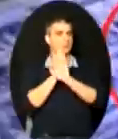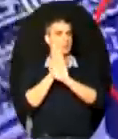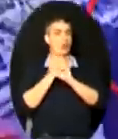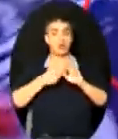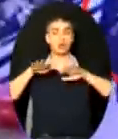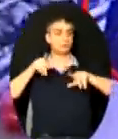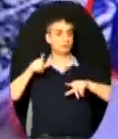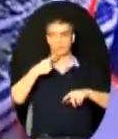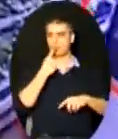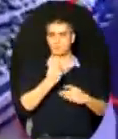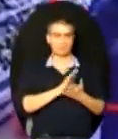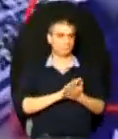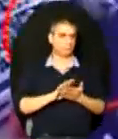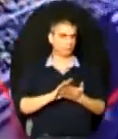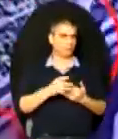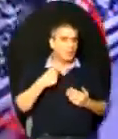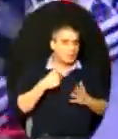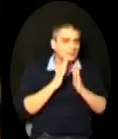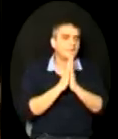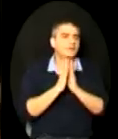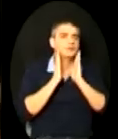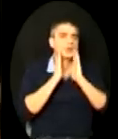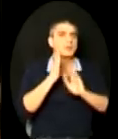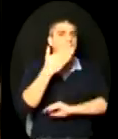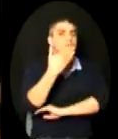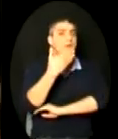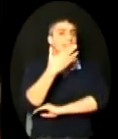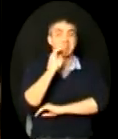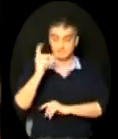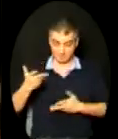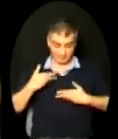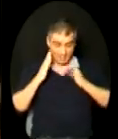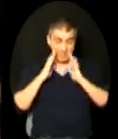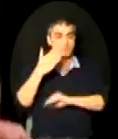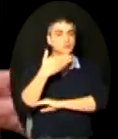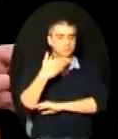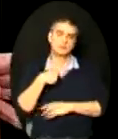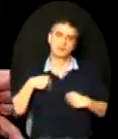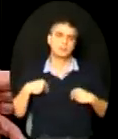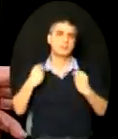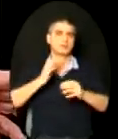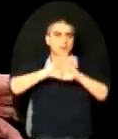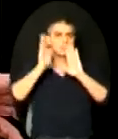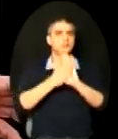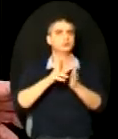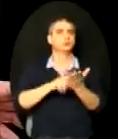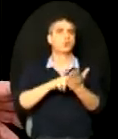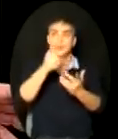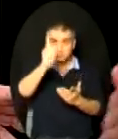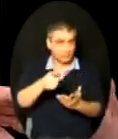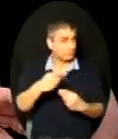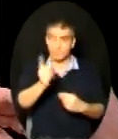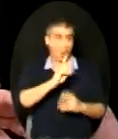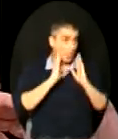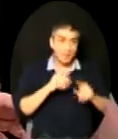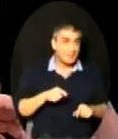ראש הממשלה אמר דבר פשוט, אני מבקש נאמנות למדינה. אם תהיה נאמנות למדינה, ניתן לכם את כל הזכויות שאתם צריכים. אם אתם